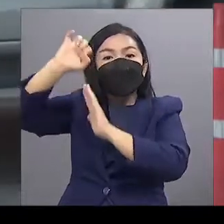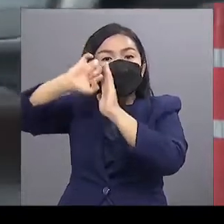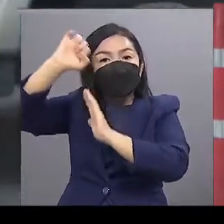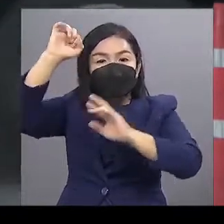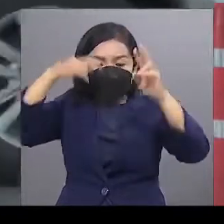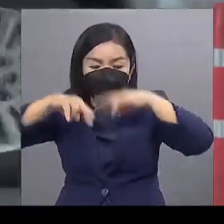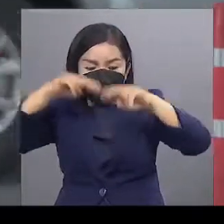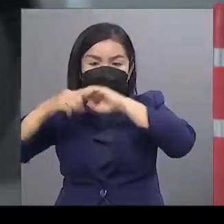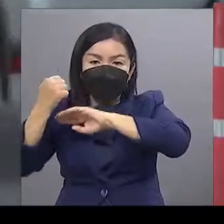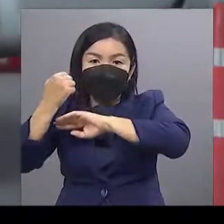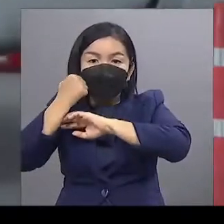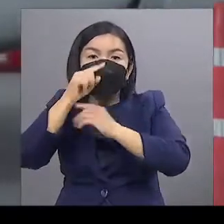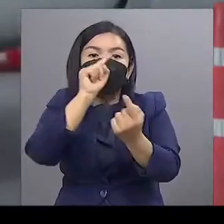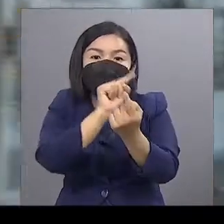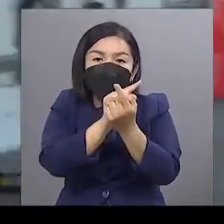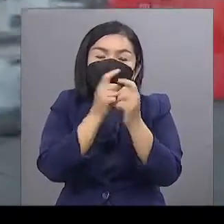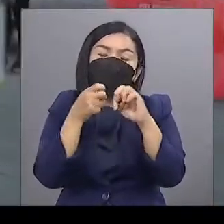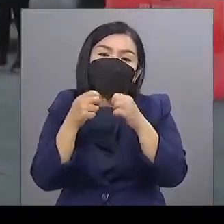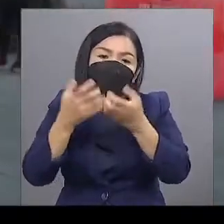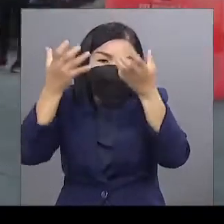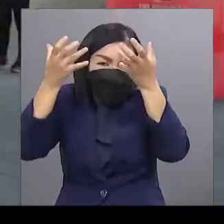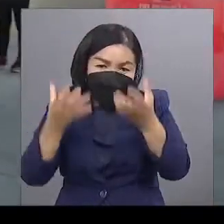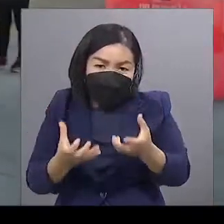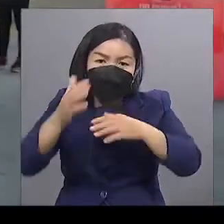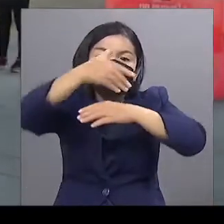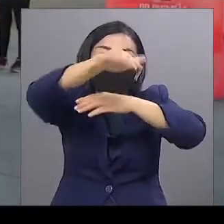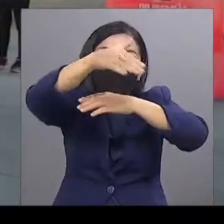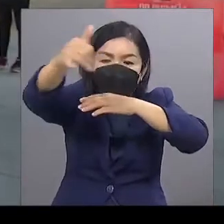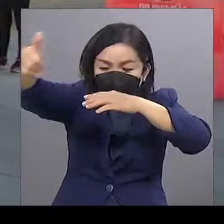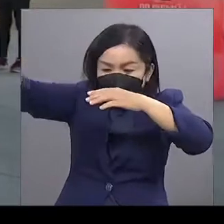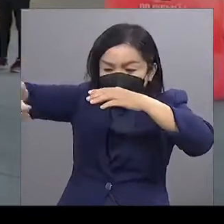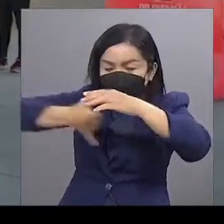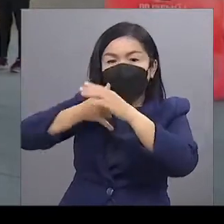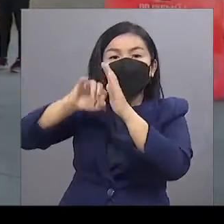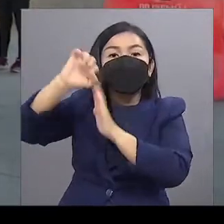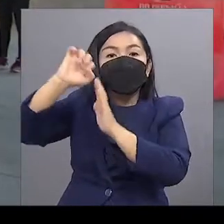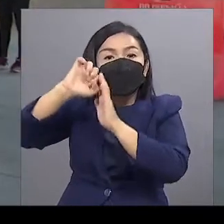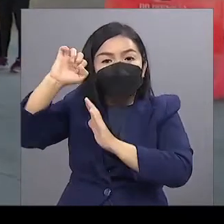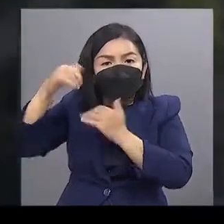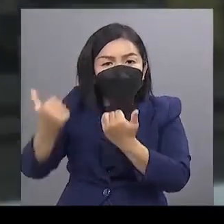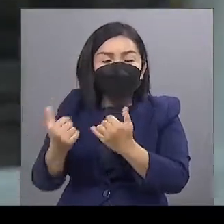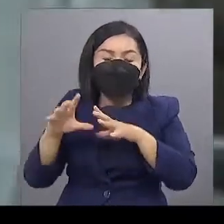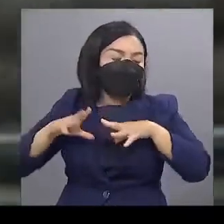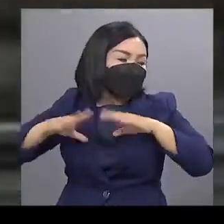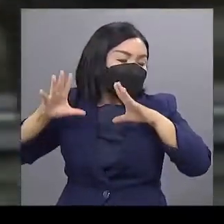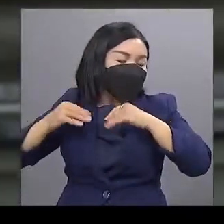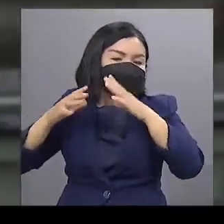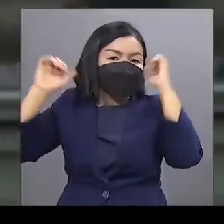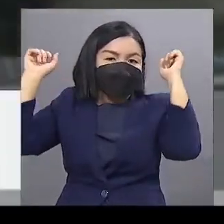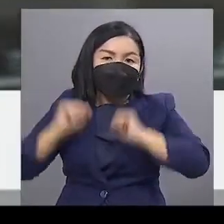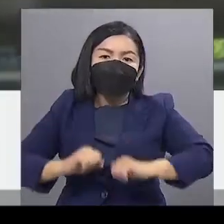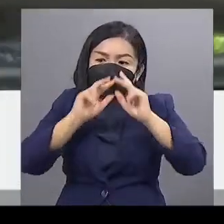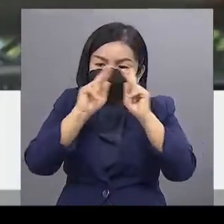จอปัญหาใหญ่ก็คือคนที่มาจากพื้นที่ควบคุมสูงสุดและเข้มงวดไม่ยอมปฏิบัติตามมติของคณะกรรมการโรคติ